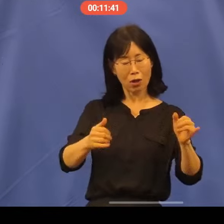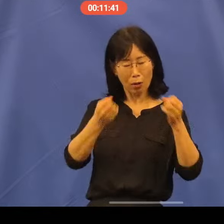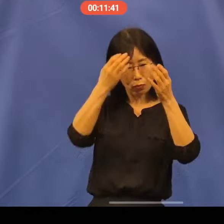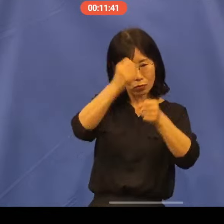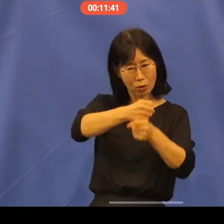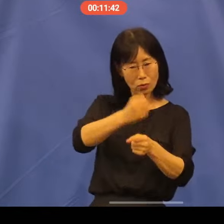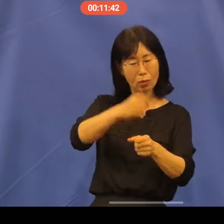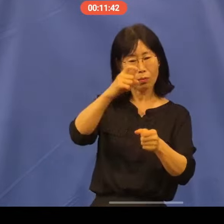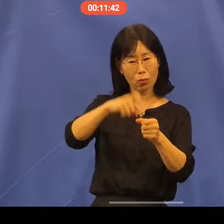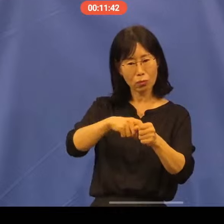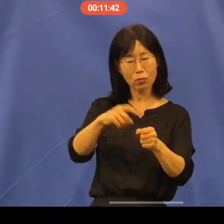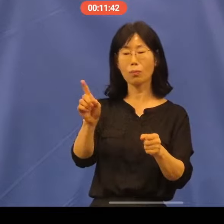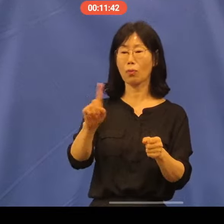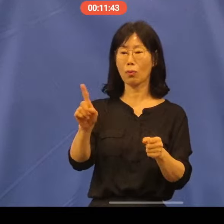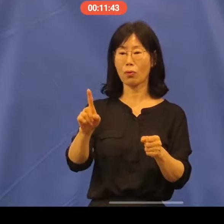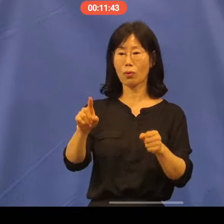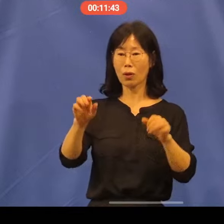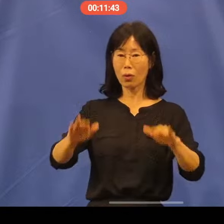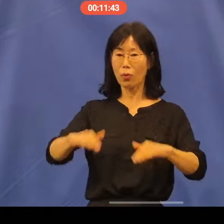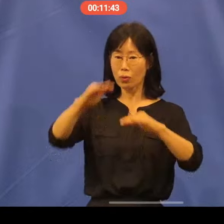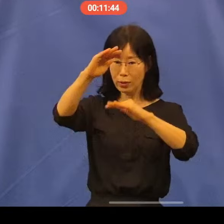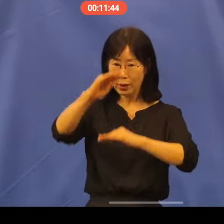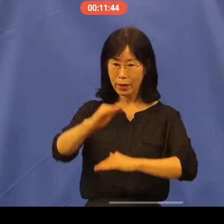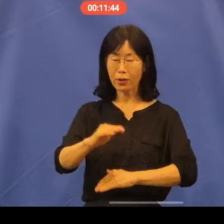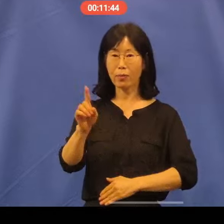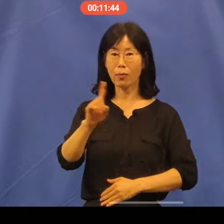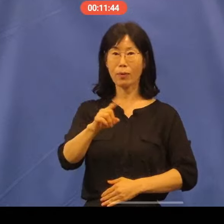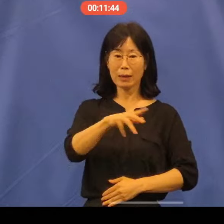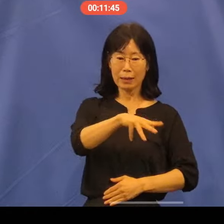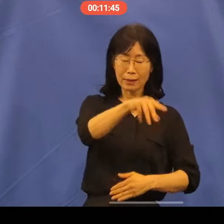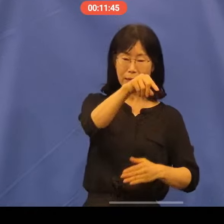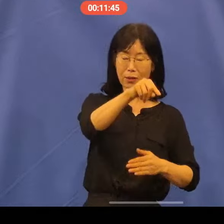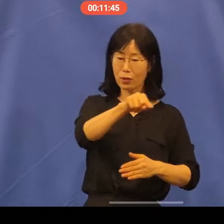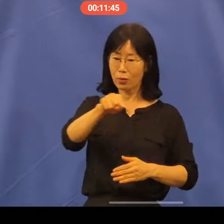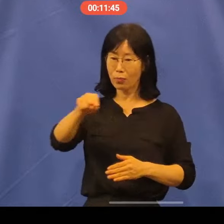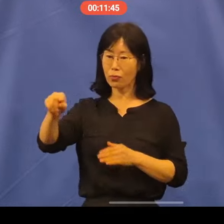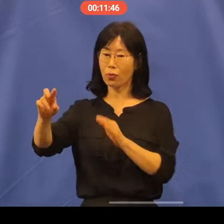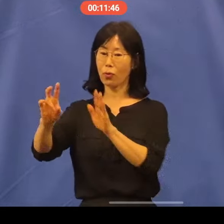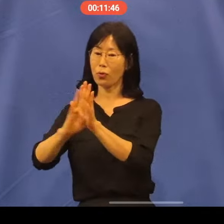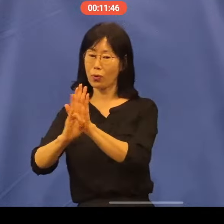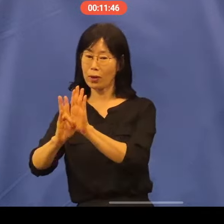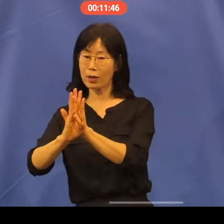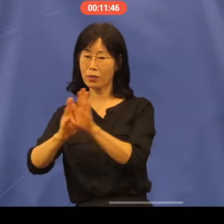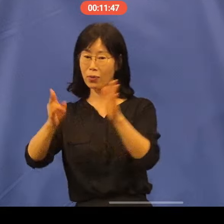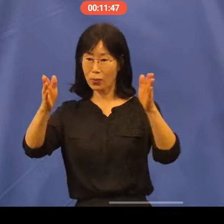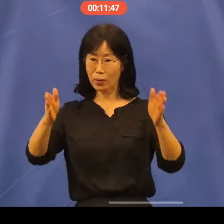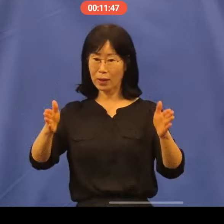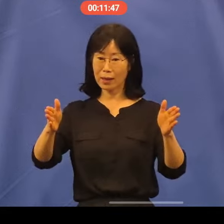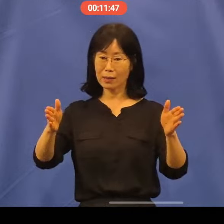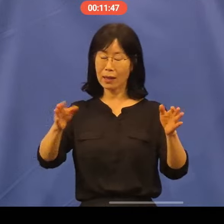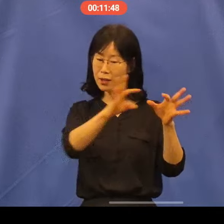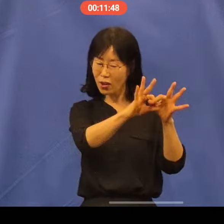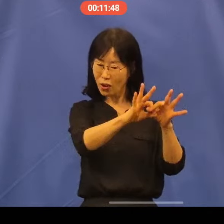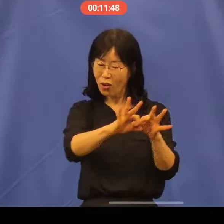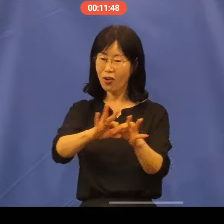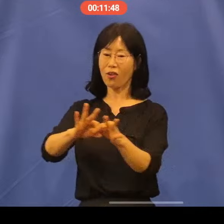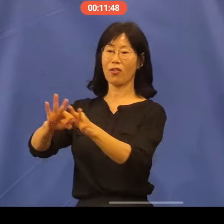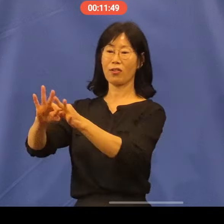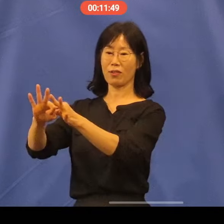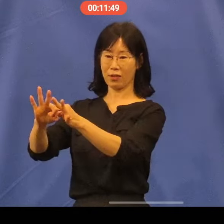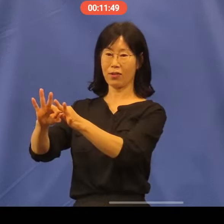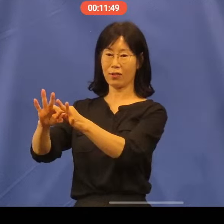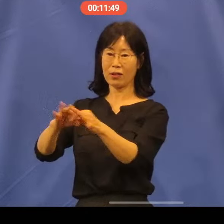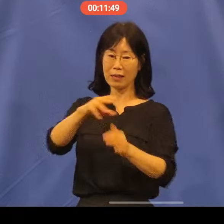오늘 본문에서는 이런 창세기에서 요한계시록에 연결이 돼요. 창세기에 하나님이 창조하신 그 창조를 성경